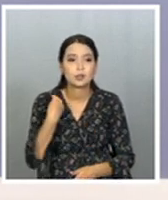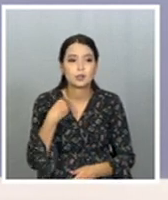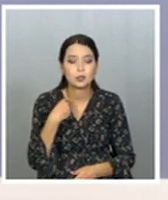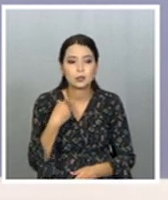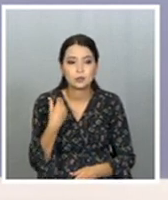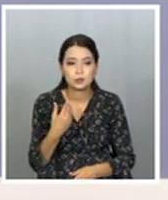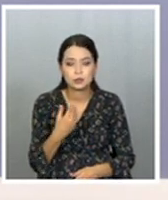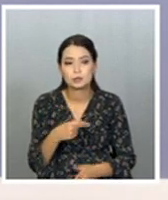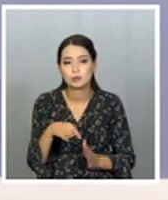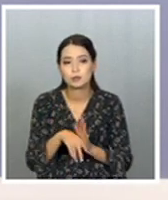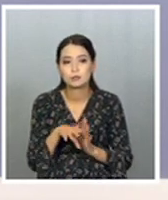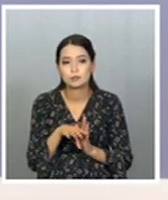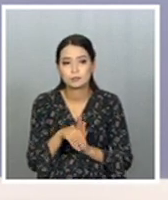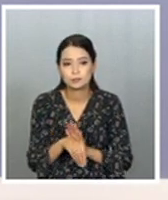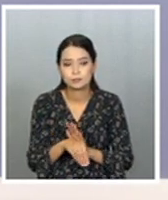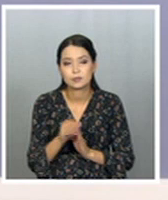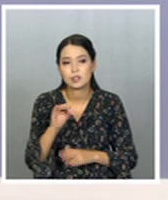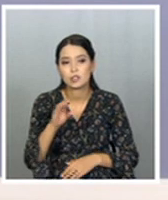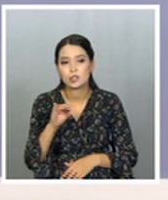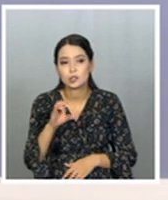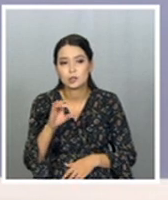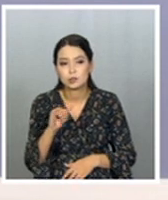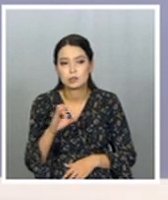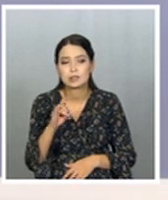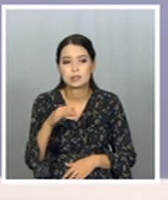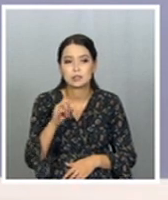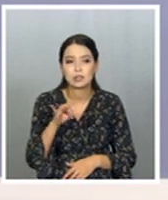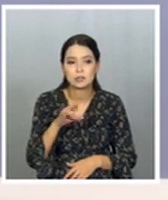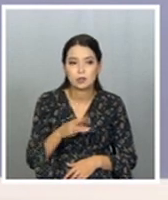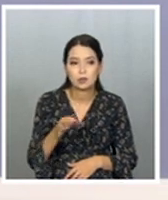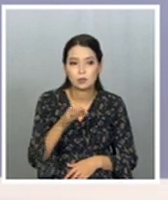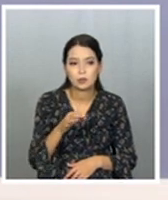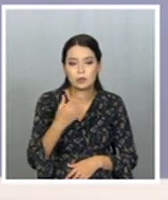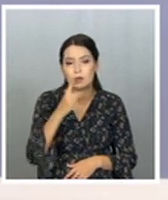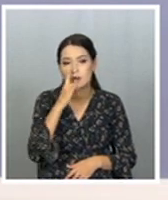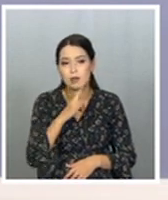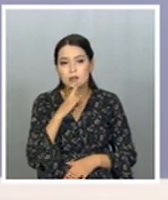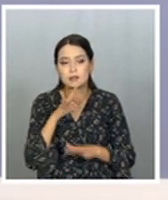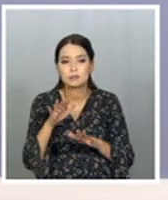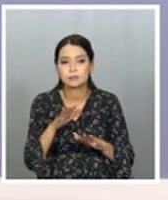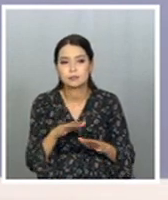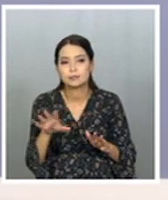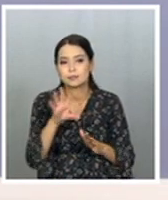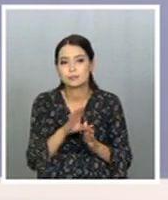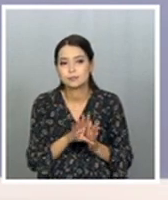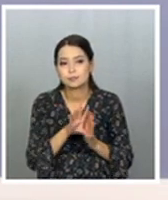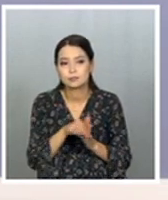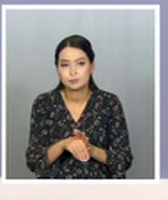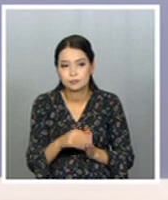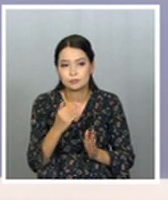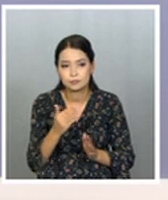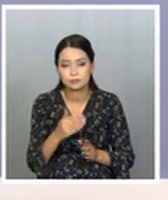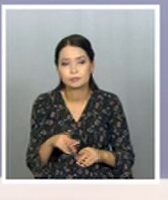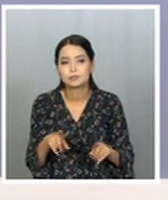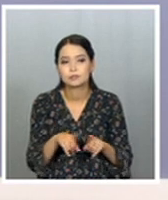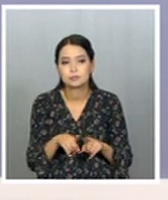Түркістанның құрамындағы Жетісу облысы менен Сырдария облысын қазақ жерлеріне енгізу сонау азамат соғысы